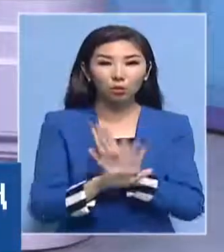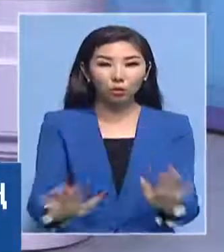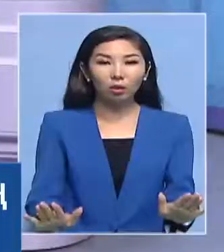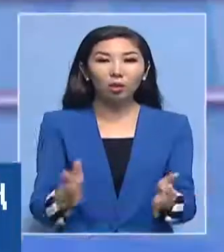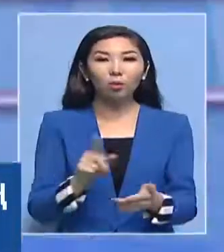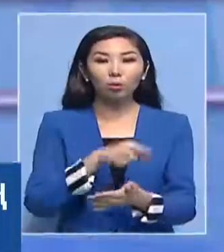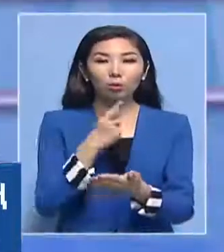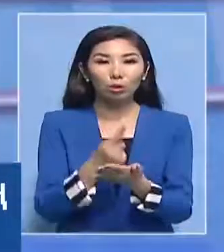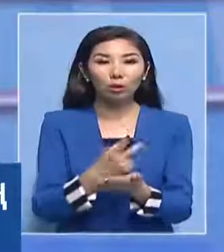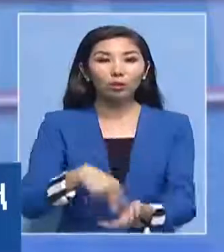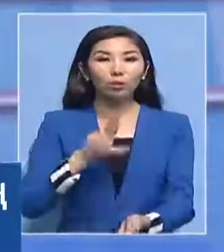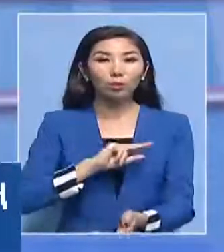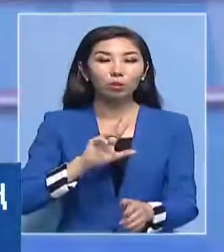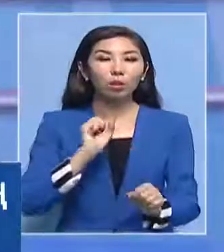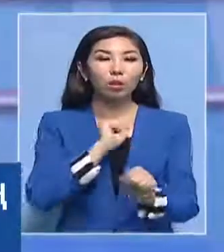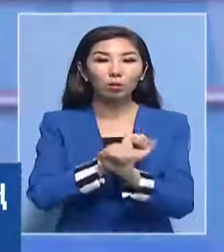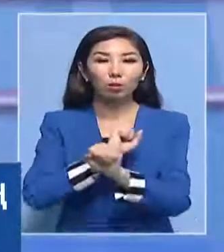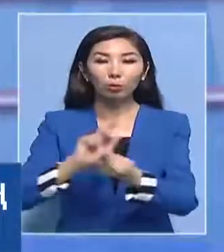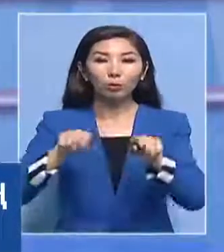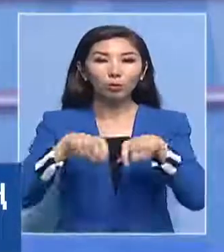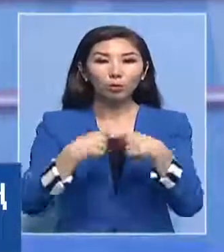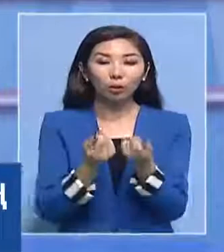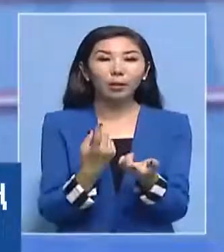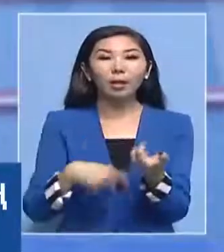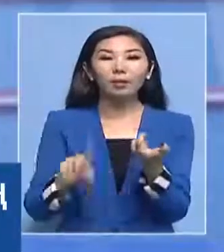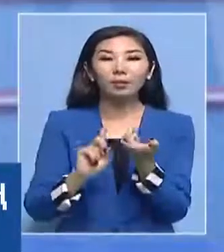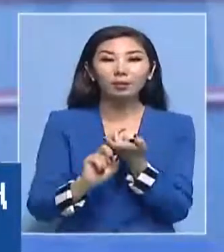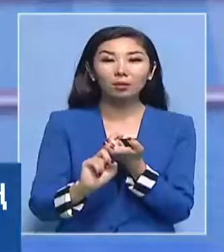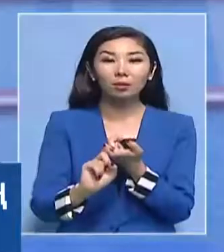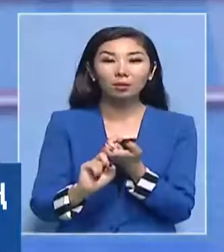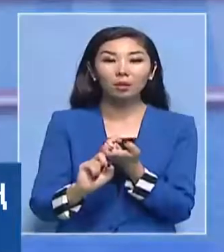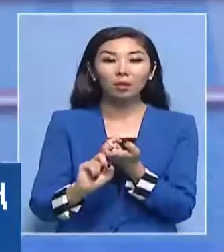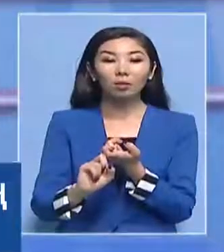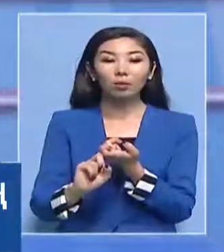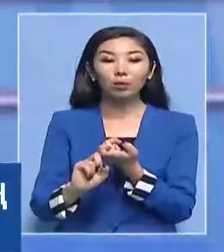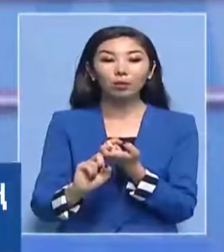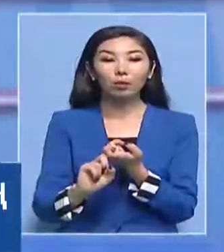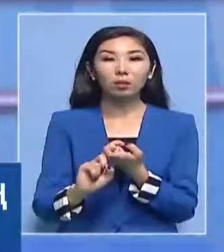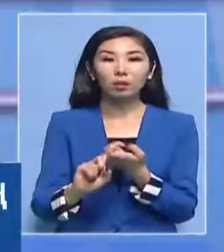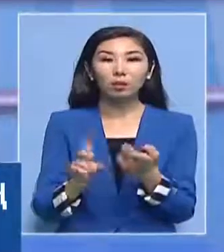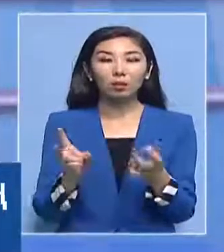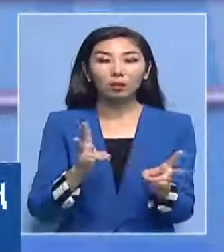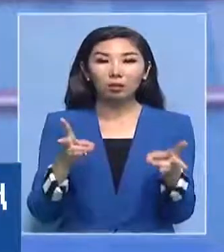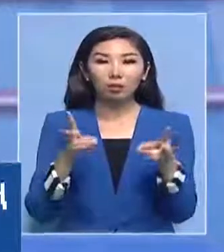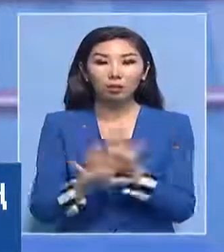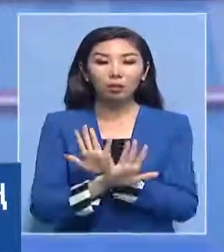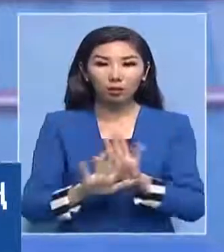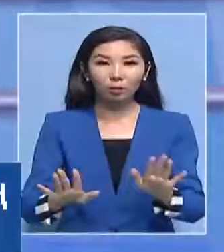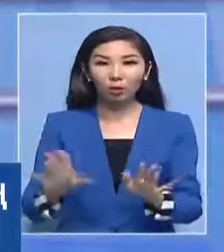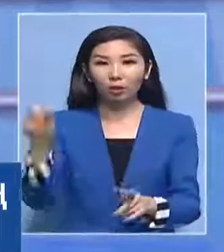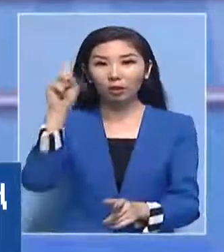мына жұмыскерлердің құқығы бұзылуы осылардан шығады бәрі де. Енді біреулері керек деп санамайды,